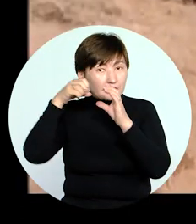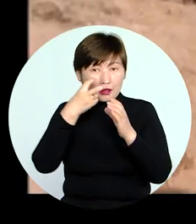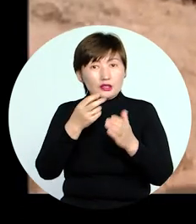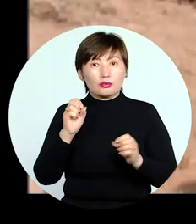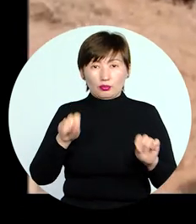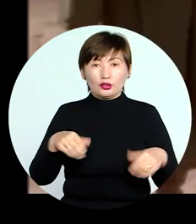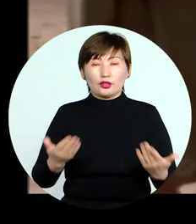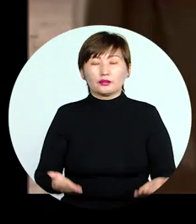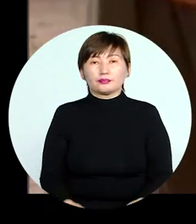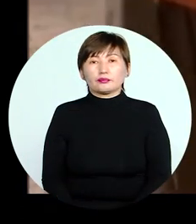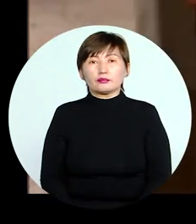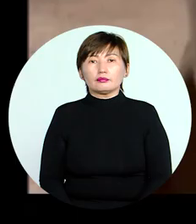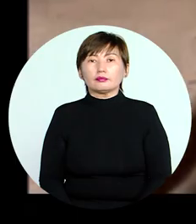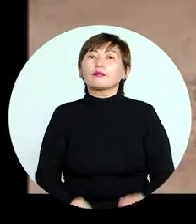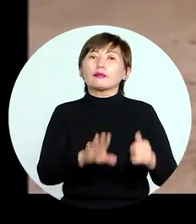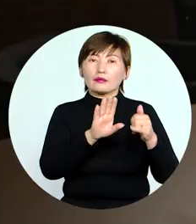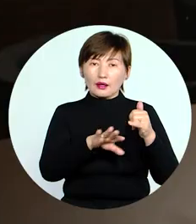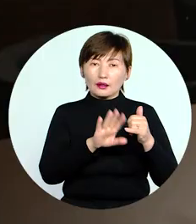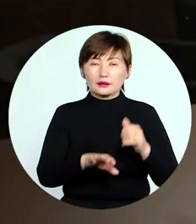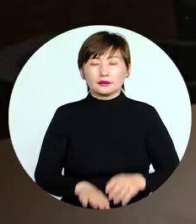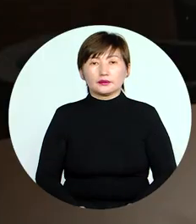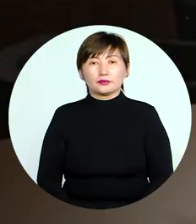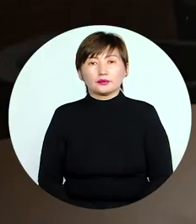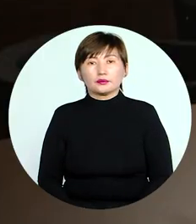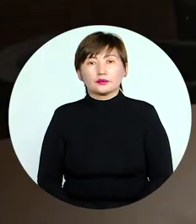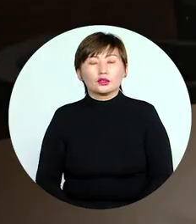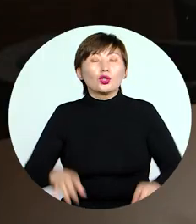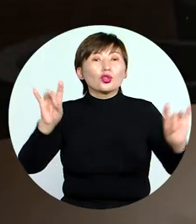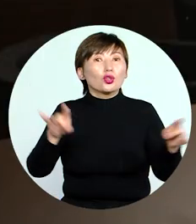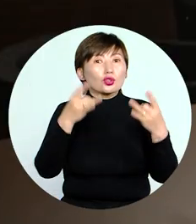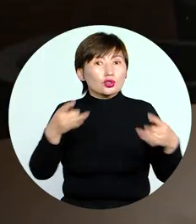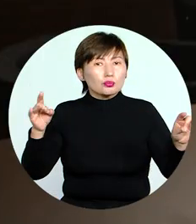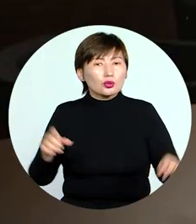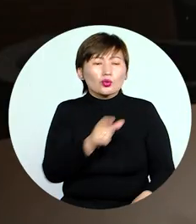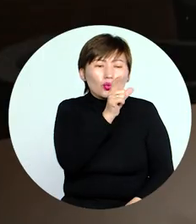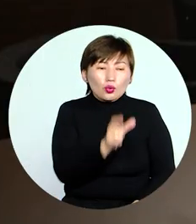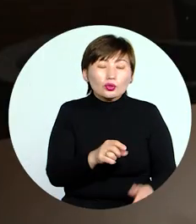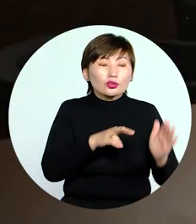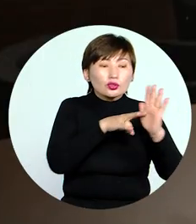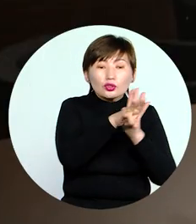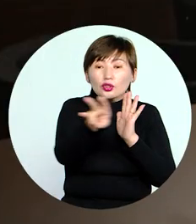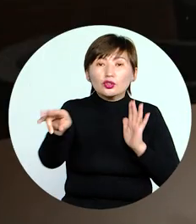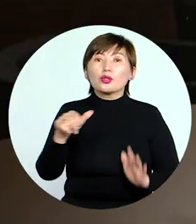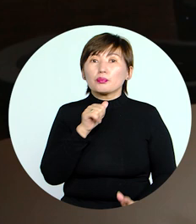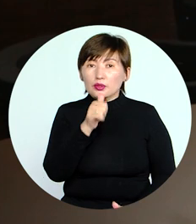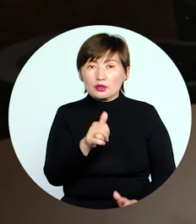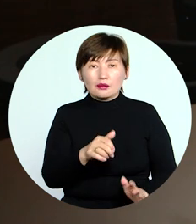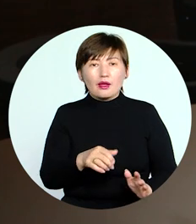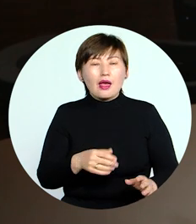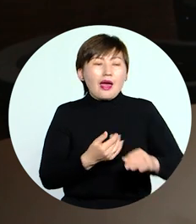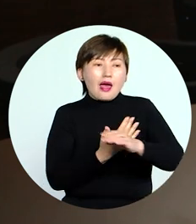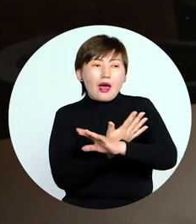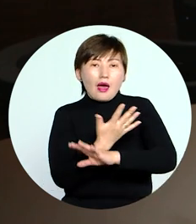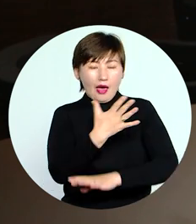болохоор байгаа юм аа. За дараад нь хэлээр энэ хөгжим гэдэг бол зөвхөн хүнд нөлөөлөд байгаа юм биш, ер нь амьд